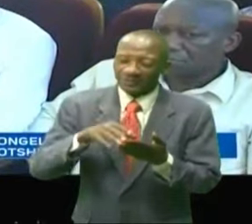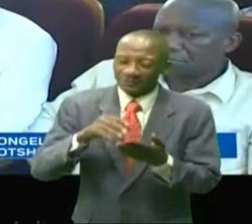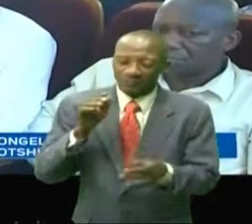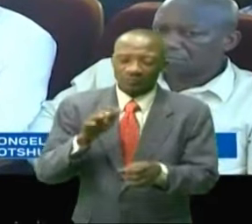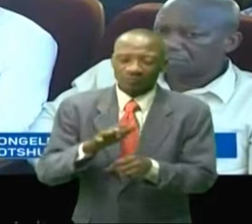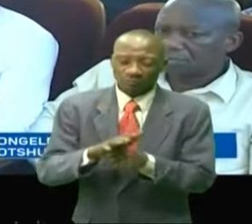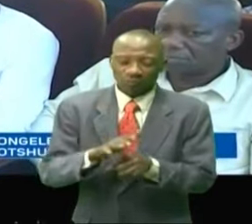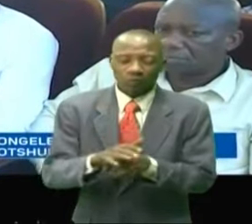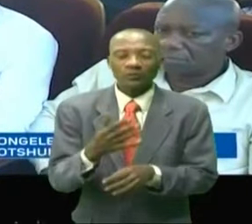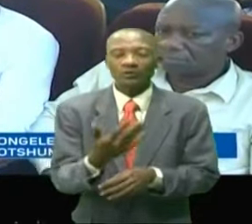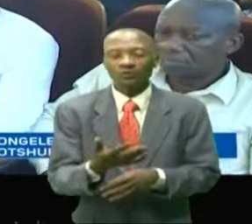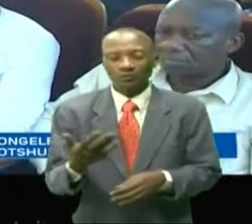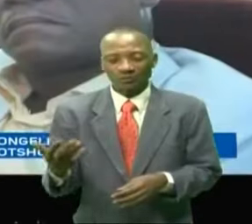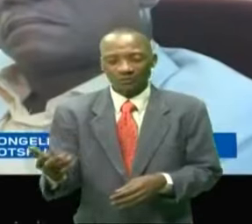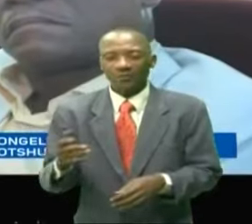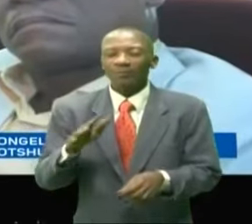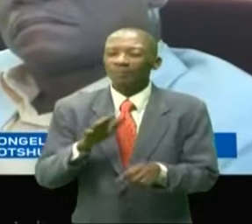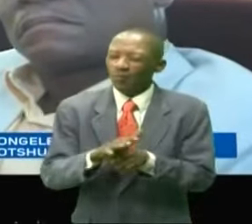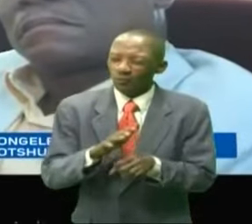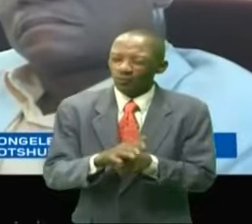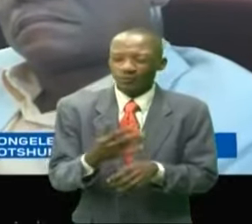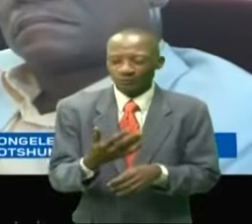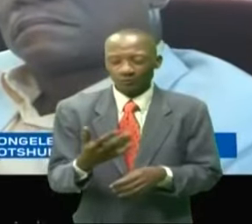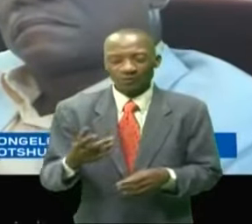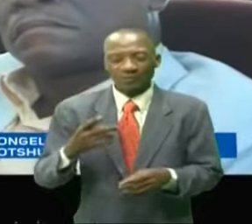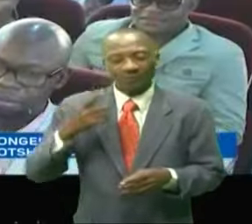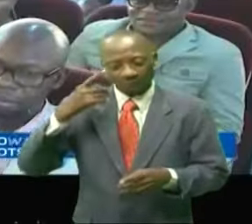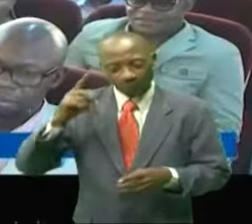niveau national qui sera transmise au niveau